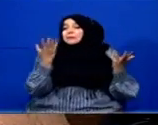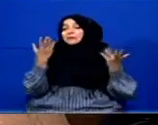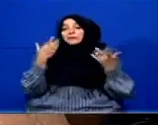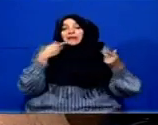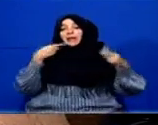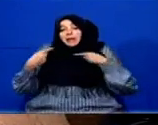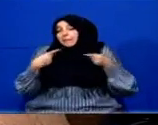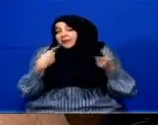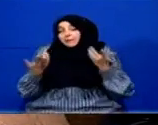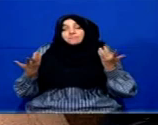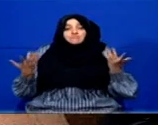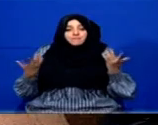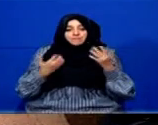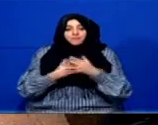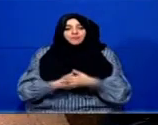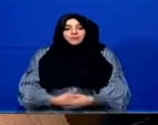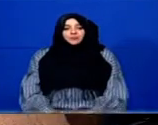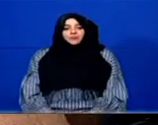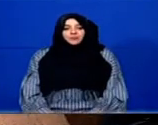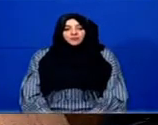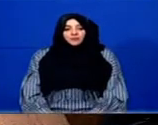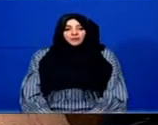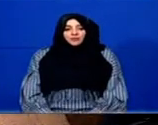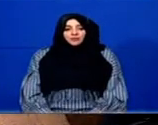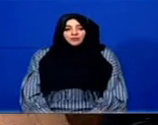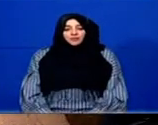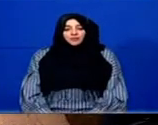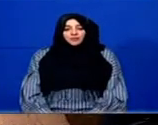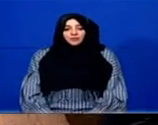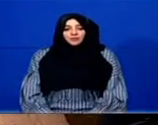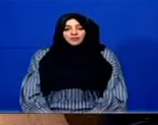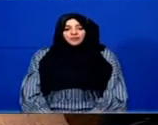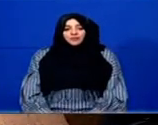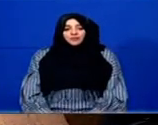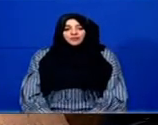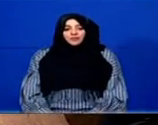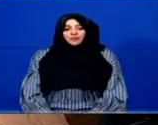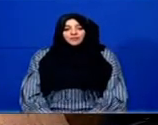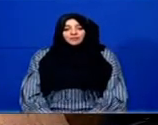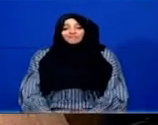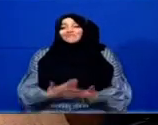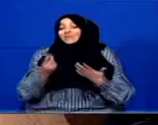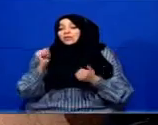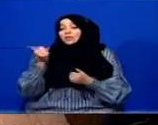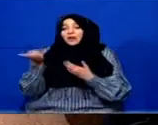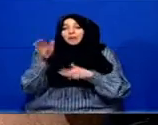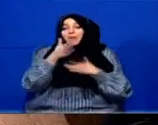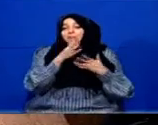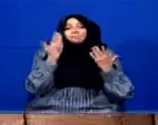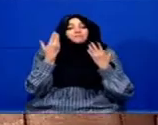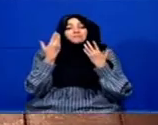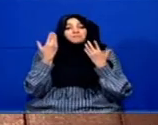انها كانت لهم يعني جلاء الاعمال من الجهاد وغير ذلك ولكن كل واحد ما يقدرش